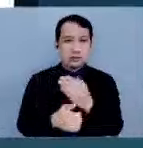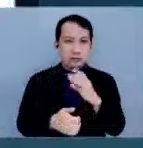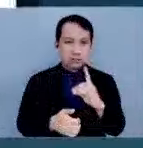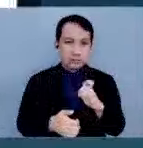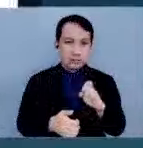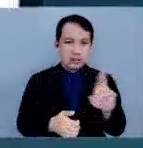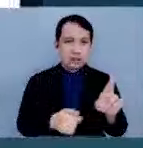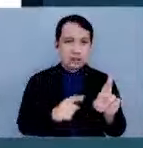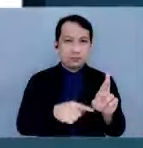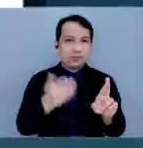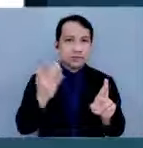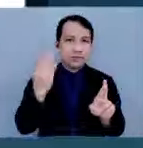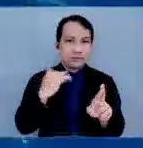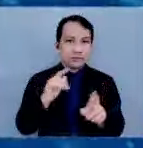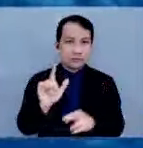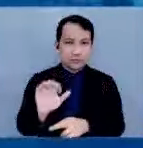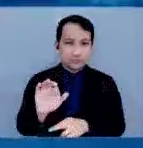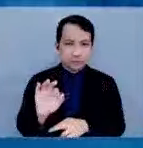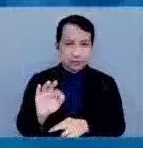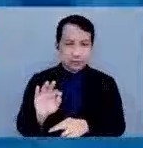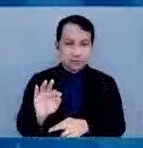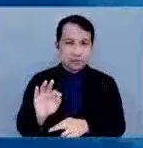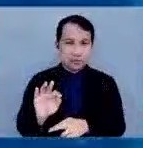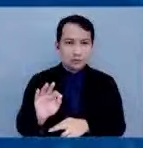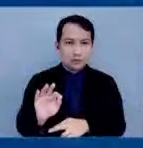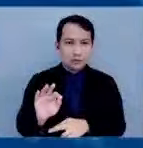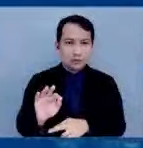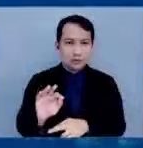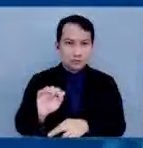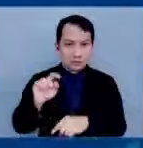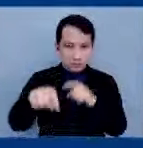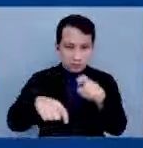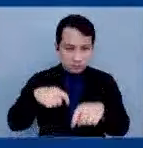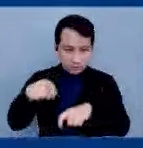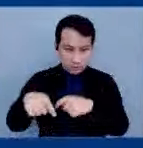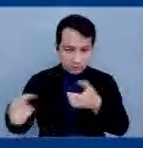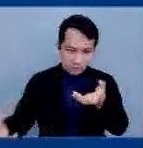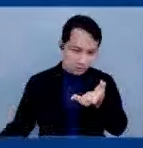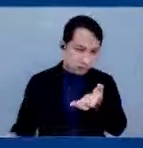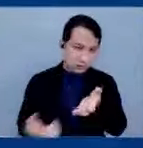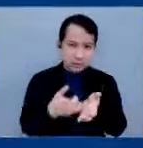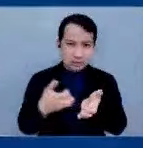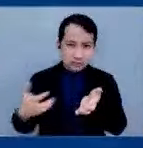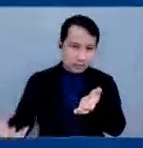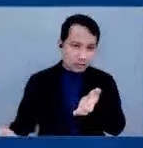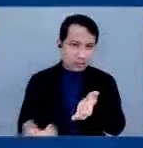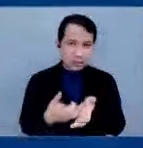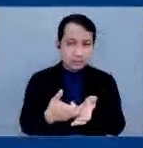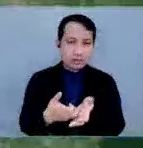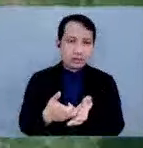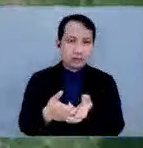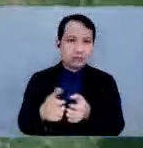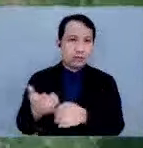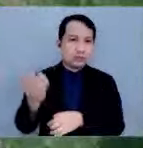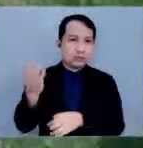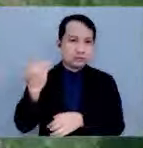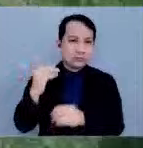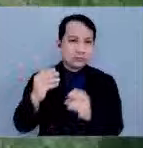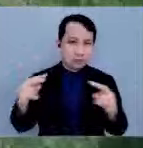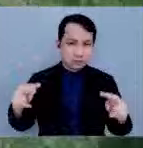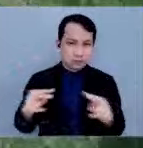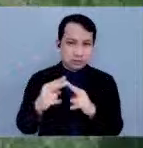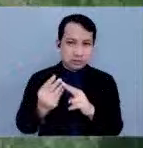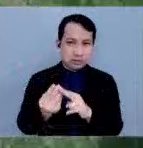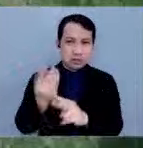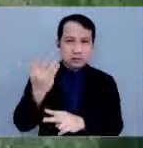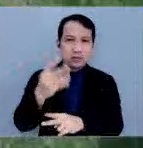pang 2019. Layo nitong bungkalin at hakutin ang lahar na tumambak sa dagat nang sumabog ang Mount Pinatubo.